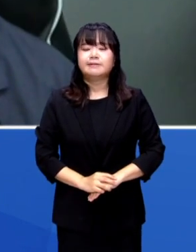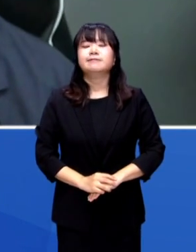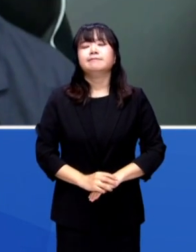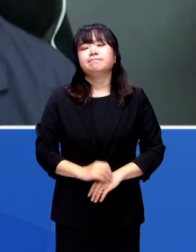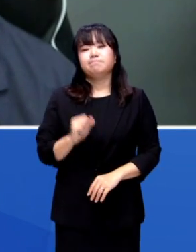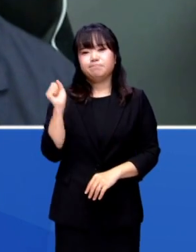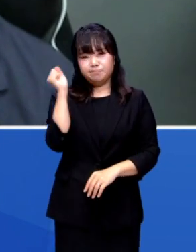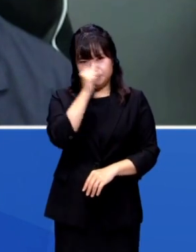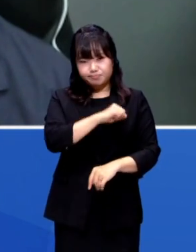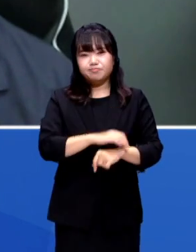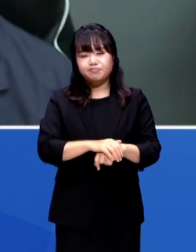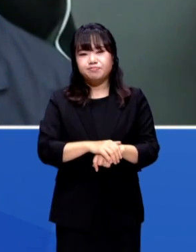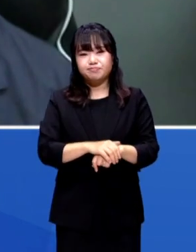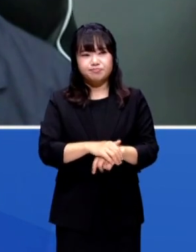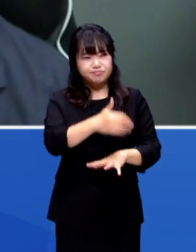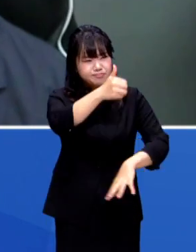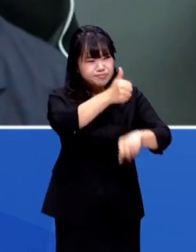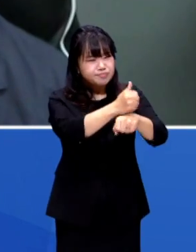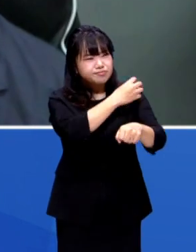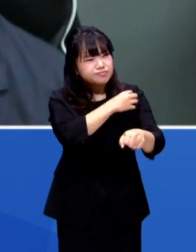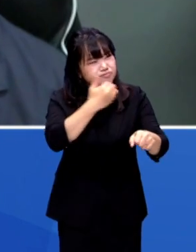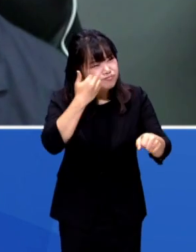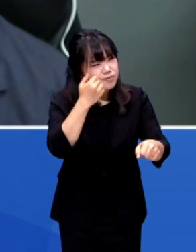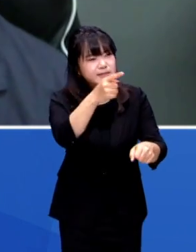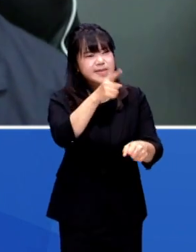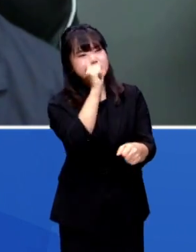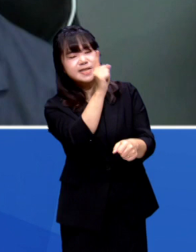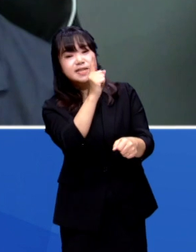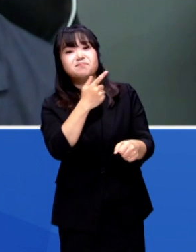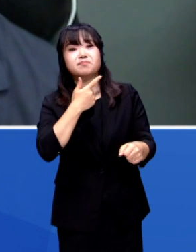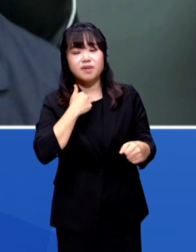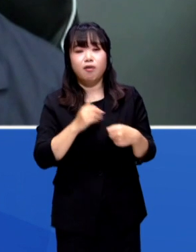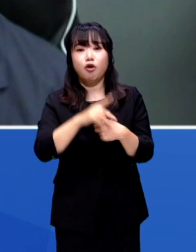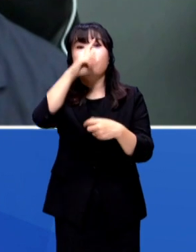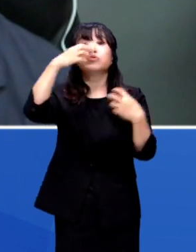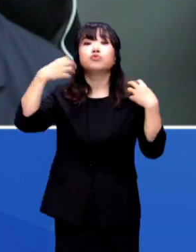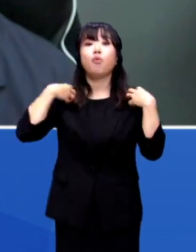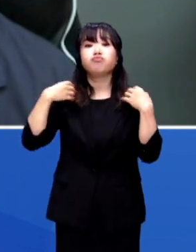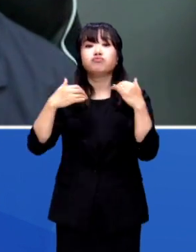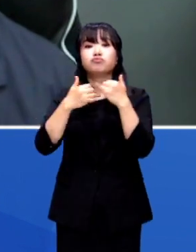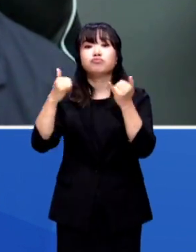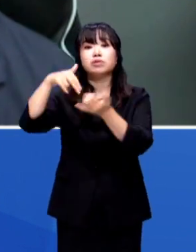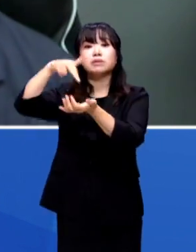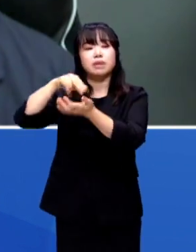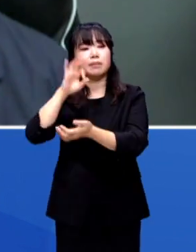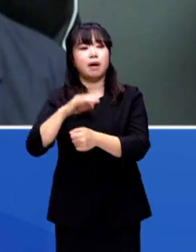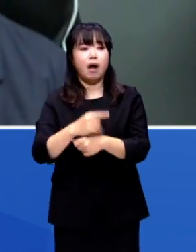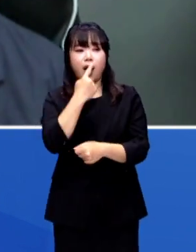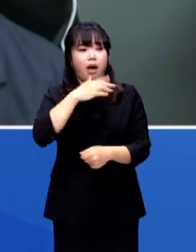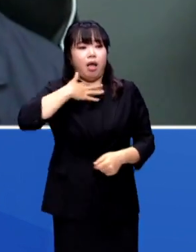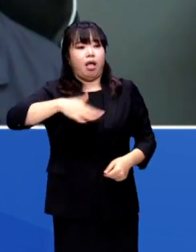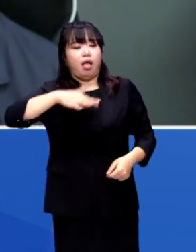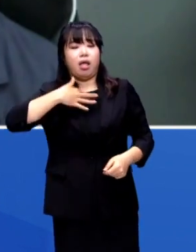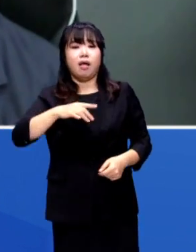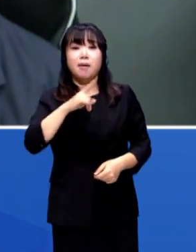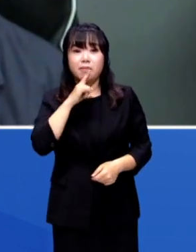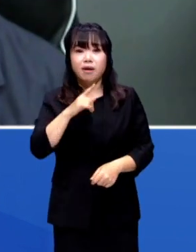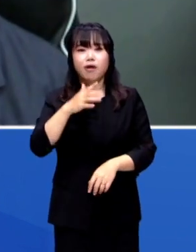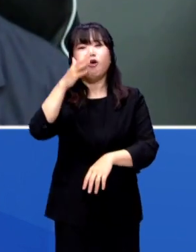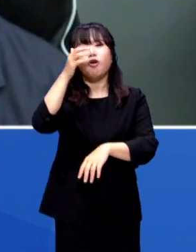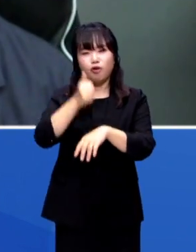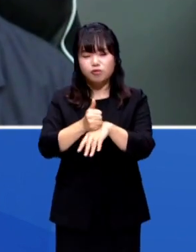네, 주최측 논란이 있을 정도로 처음에는 정부 당국에서 책임을 회피하는 자세로 지적을 많이 받았는데